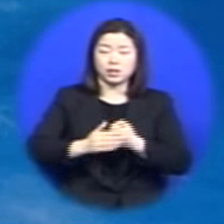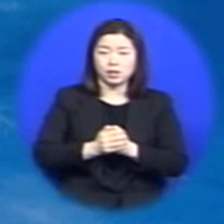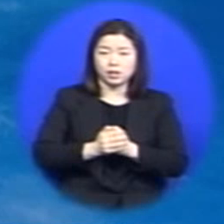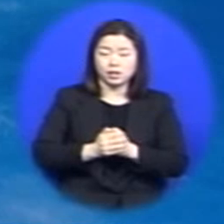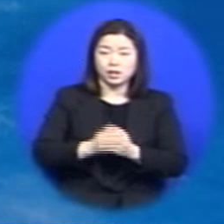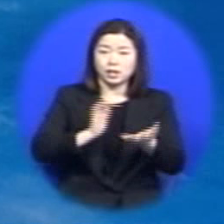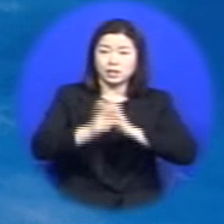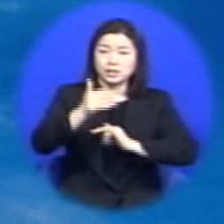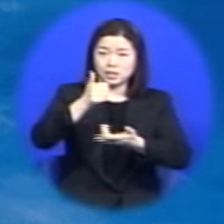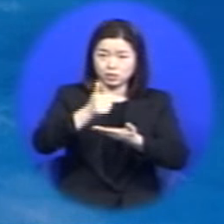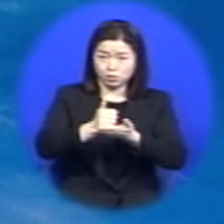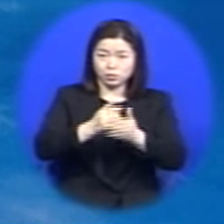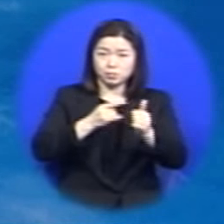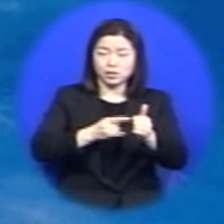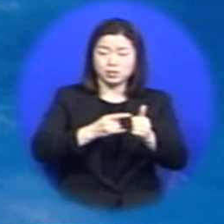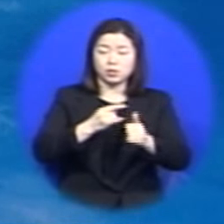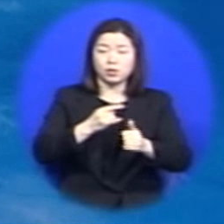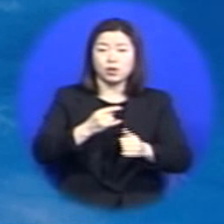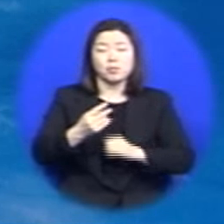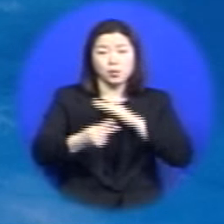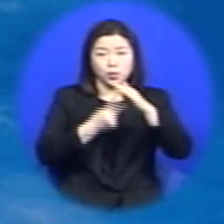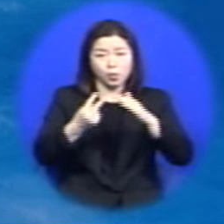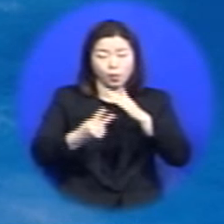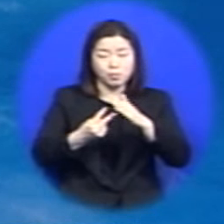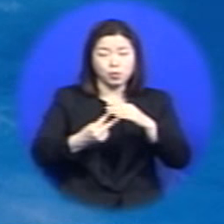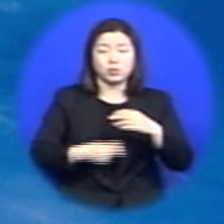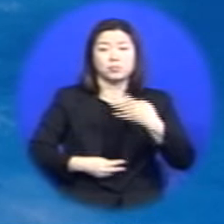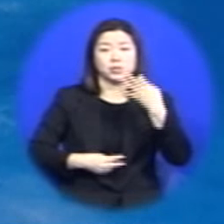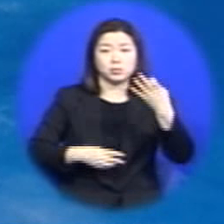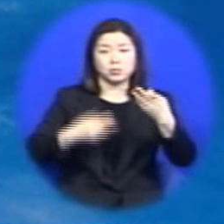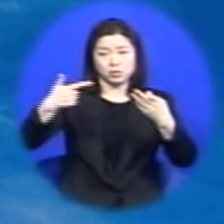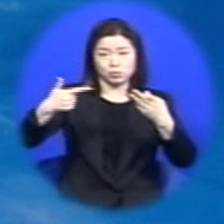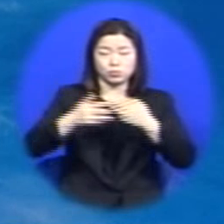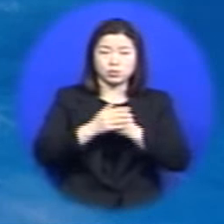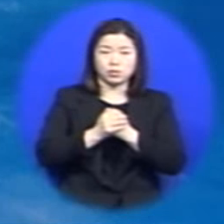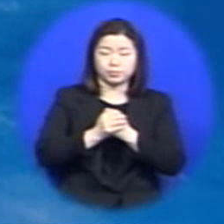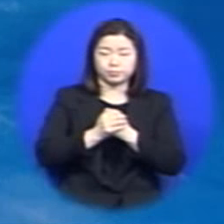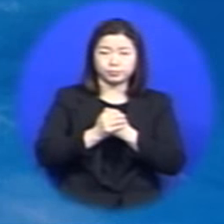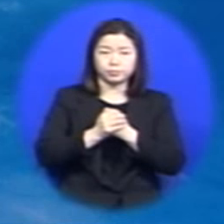예수님께서 요한복음 14장 6절에 이렇게 말씀하셨습니다.